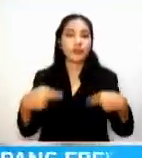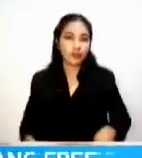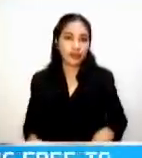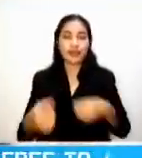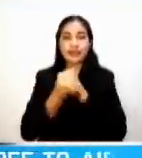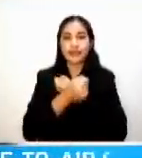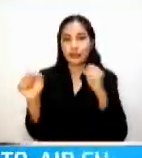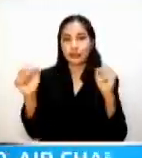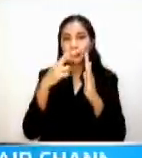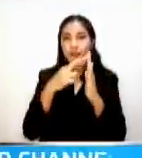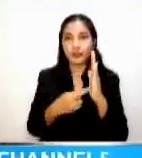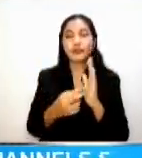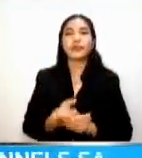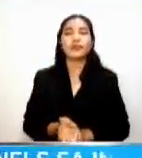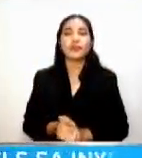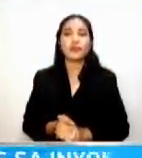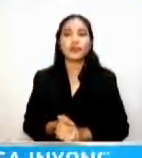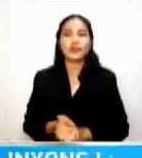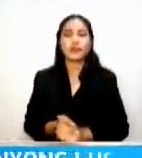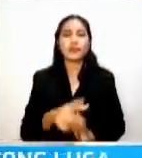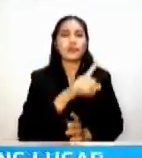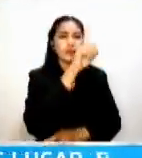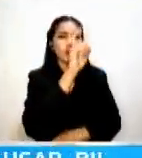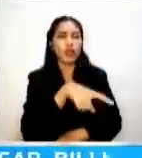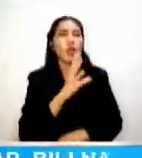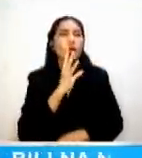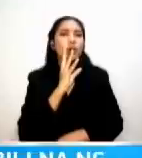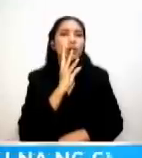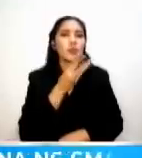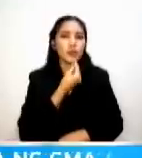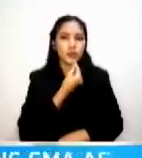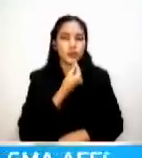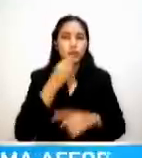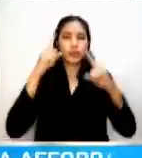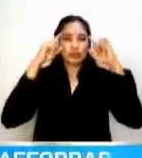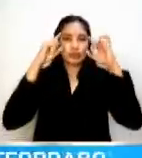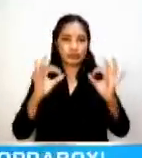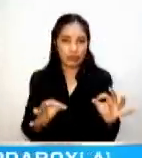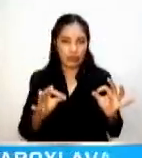Okay, paano po pinipili at sino po yung nagdedesisyon sa makakatanggap po ng ayuda?